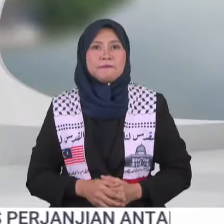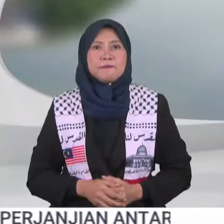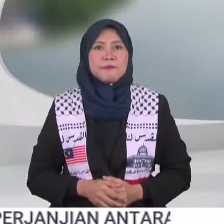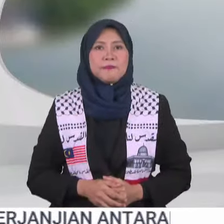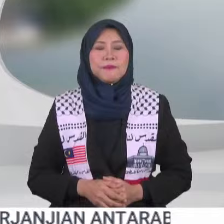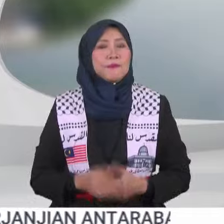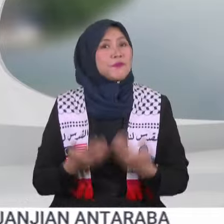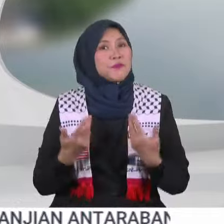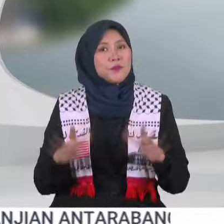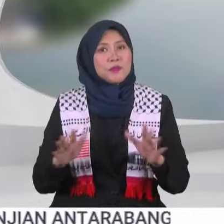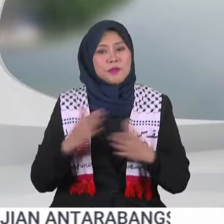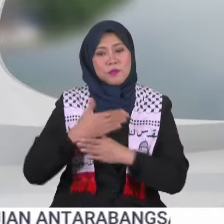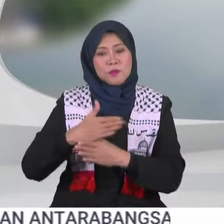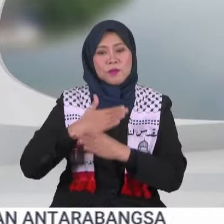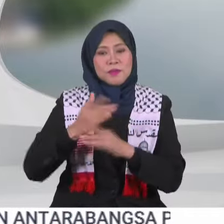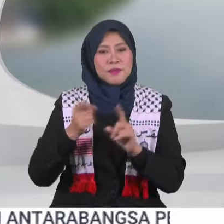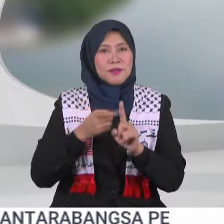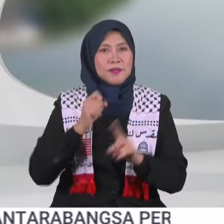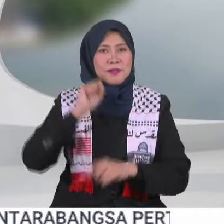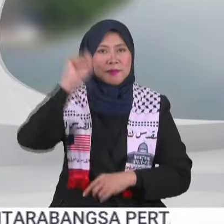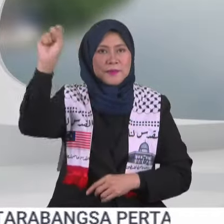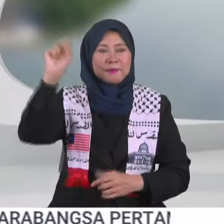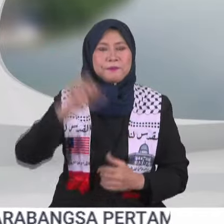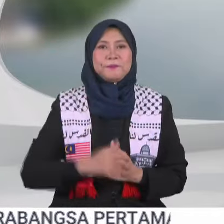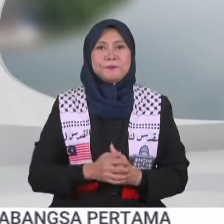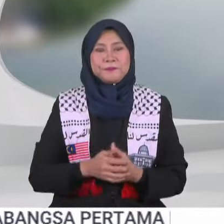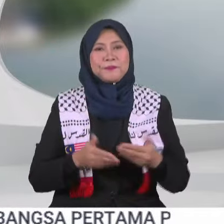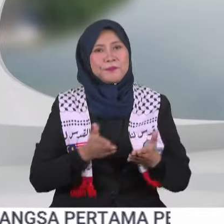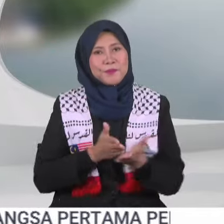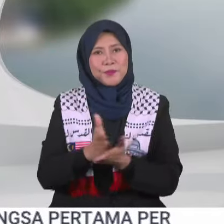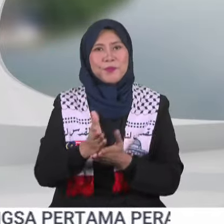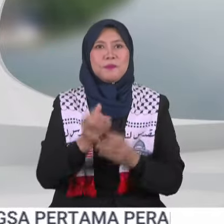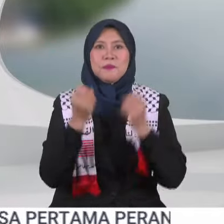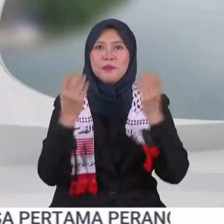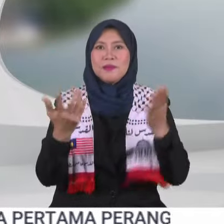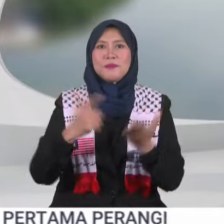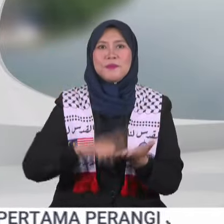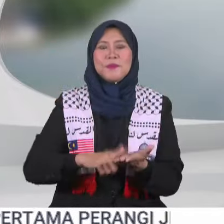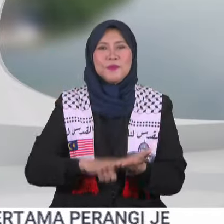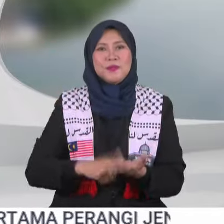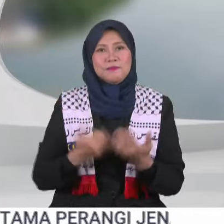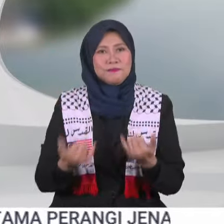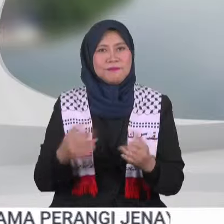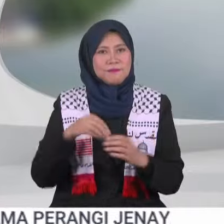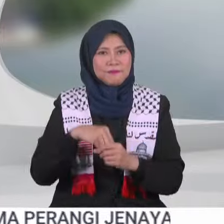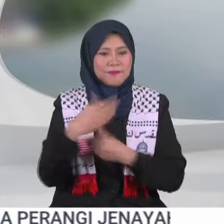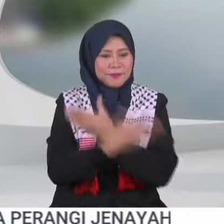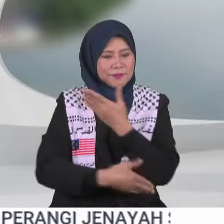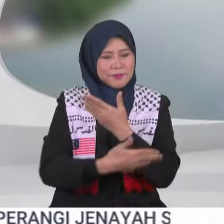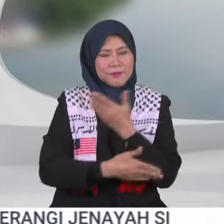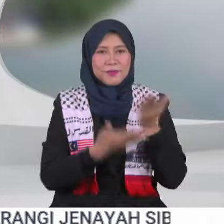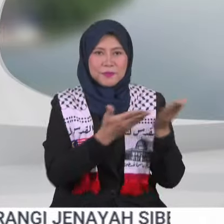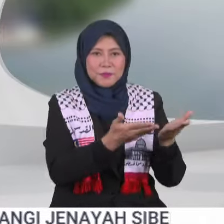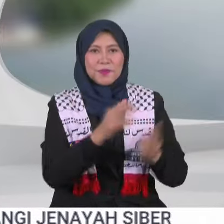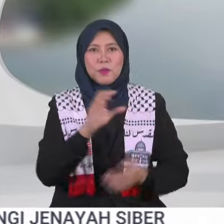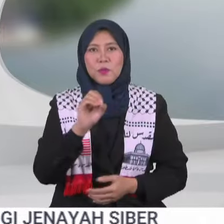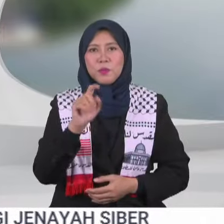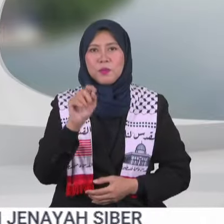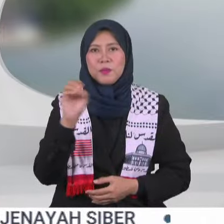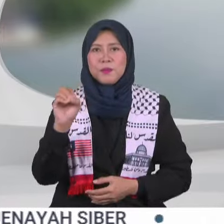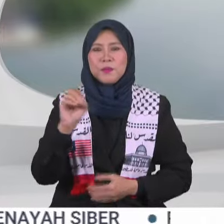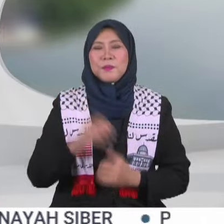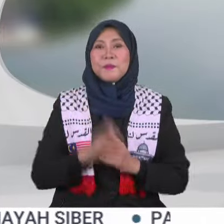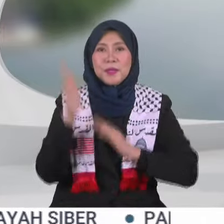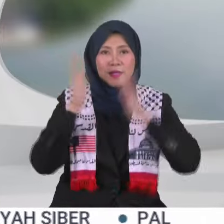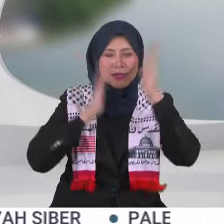Baik, saudara, setakat ini perkongsian dari Negeri di Bawah Bayu. Terus ikuti lebih banyak perkembangan semasa dalam negara bersama Otto. Malaysia